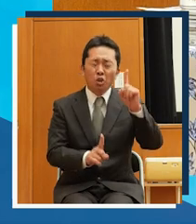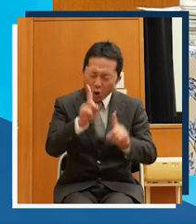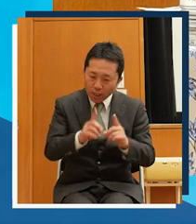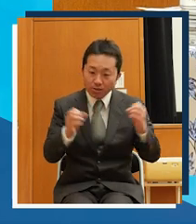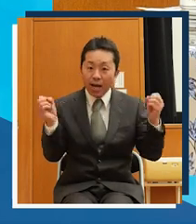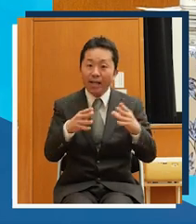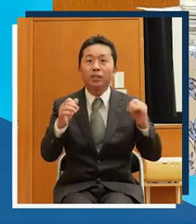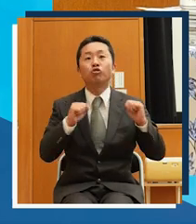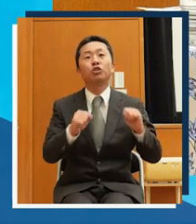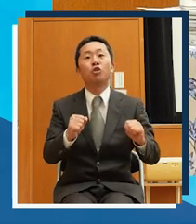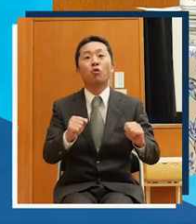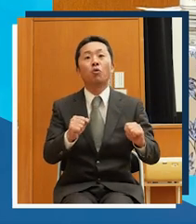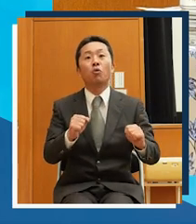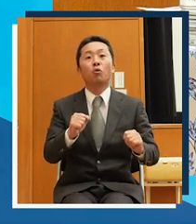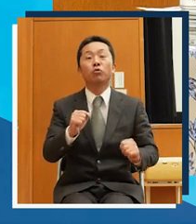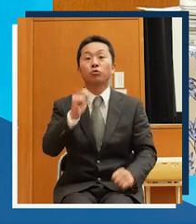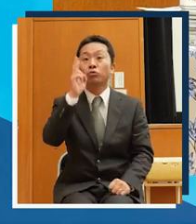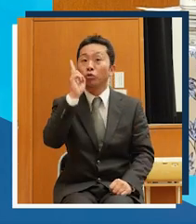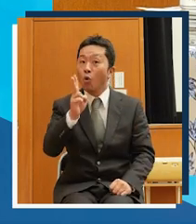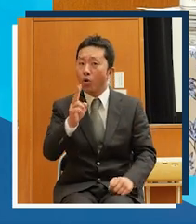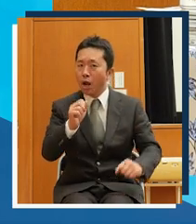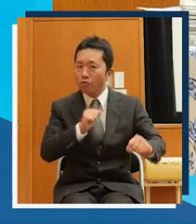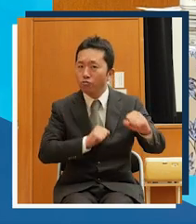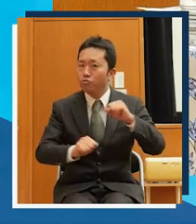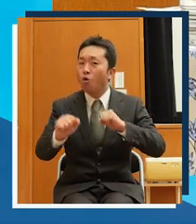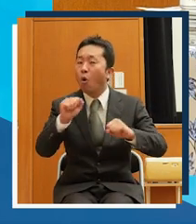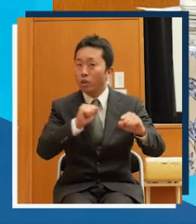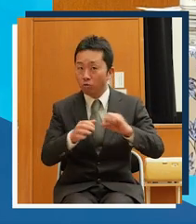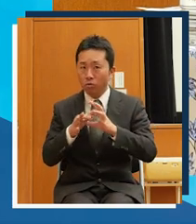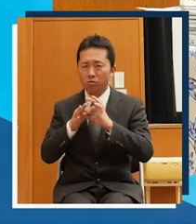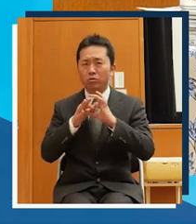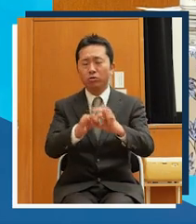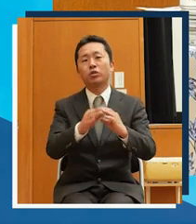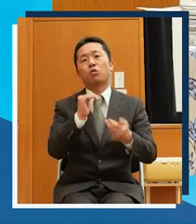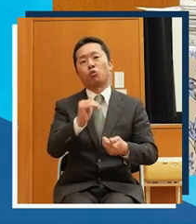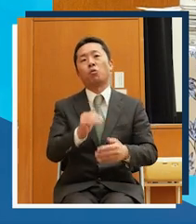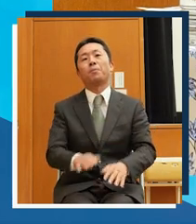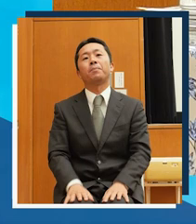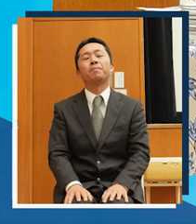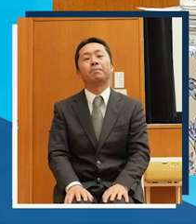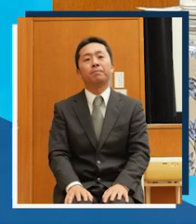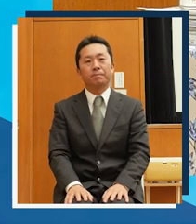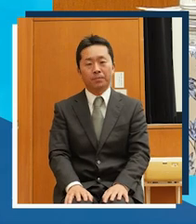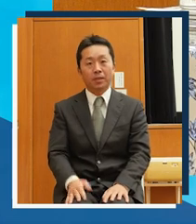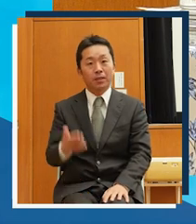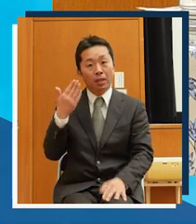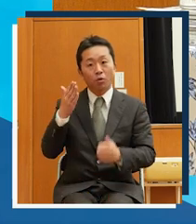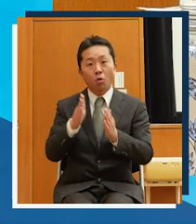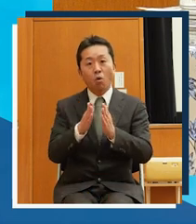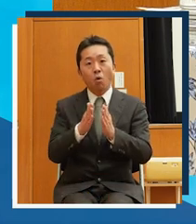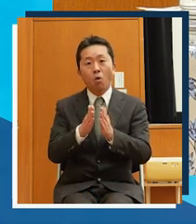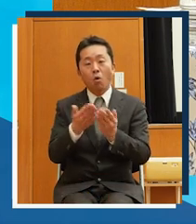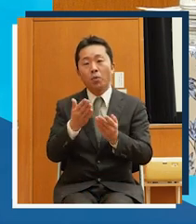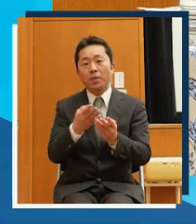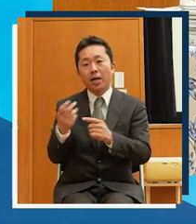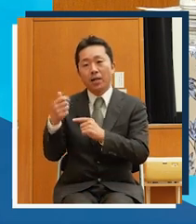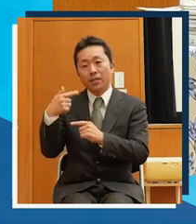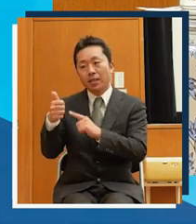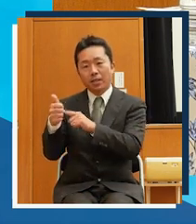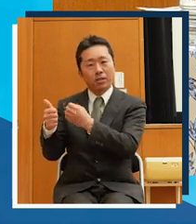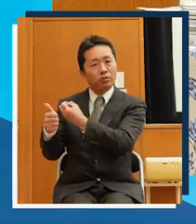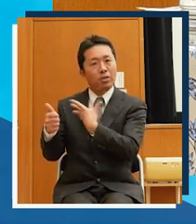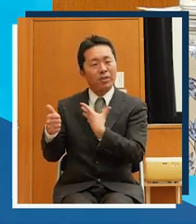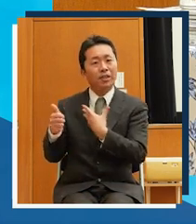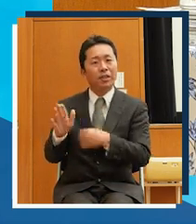いうこの動きアクションを続けていくことですそして本田先生もおっしゃってましたけども意見